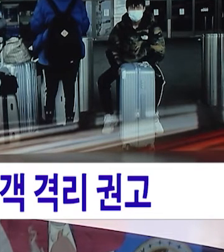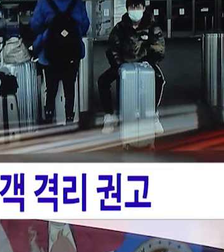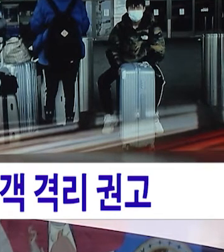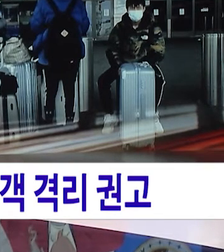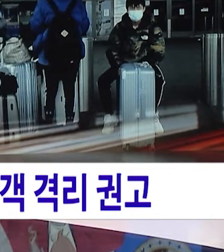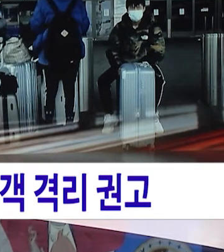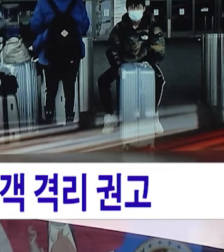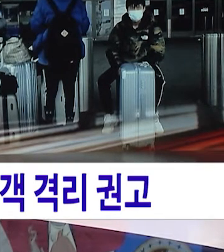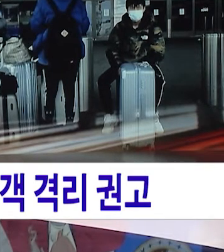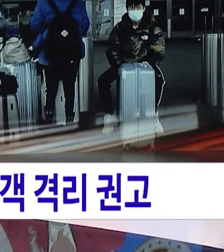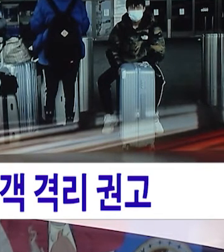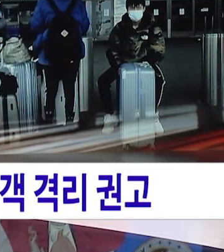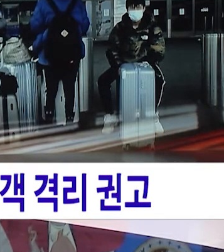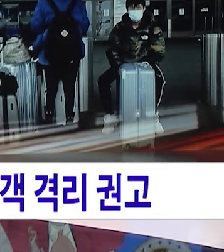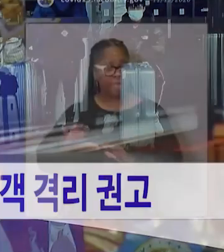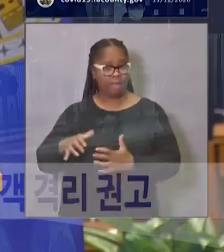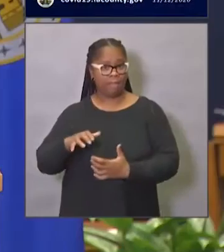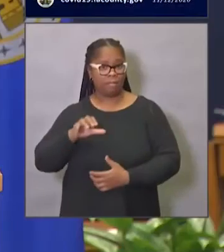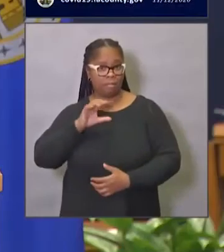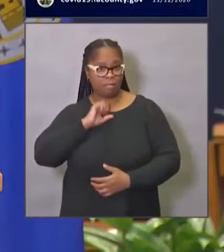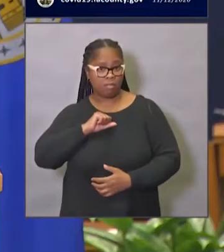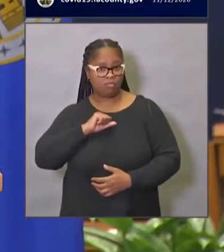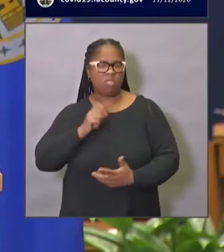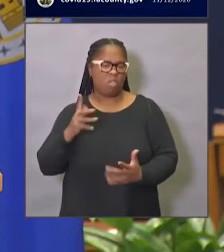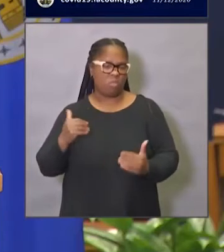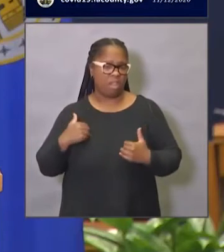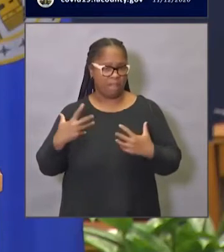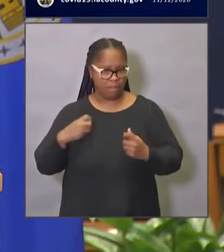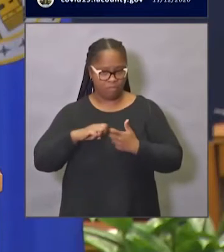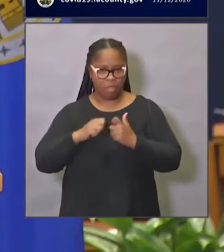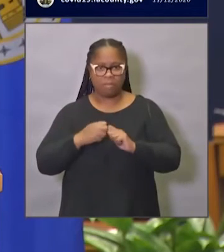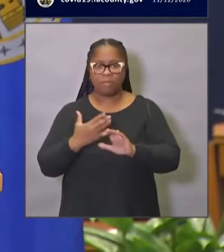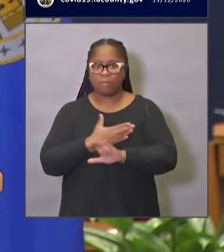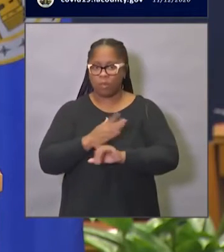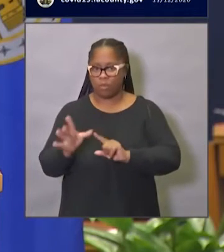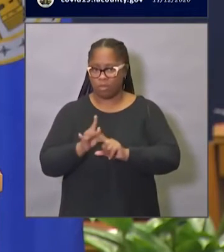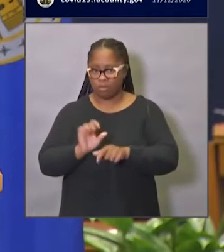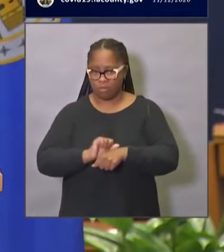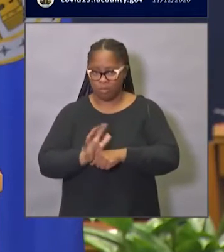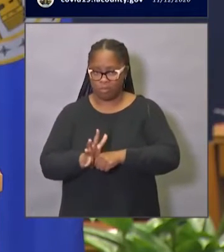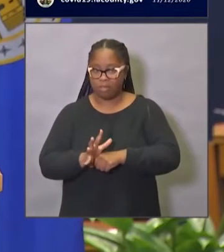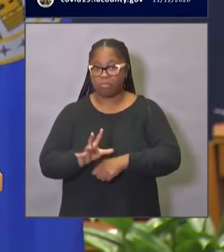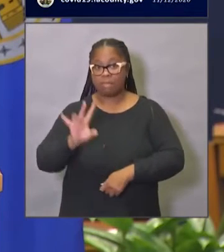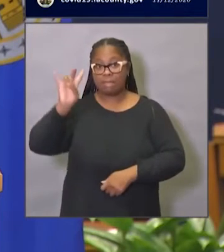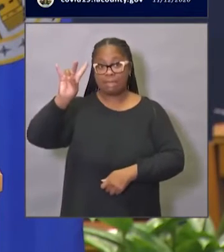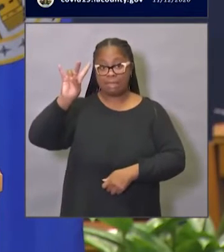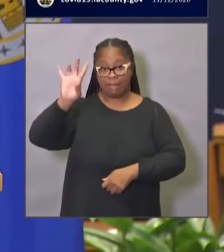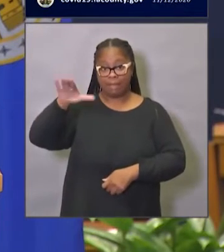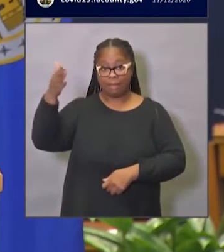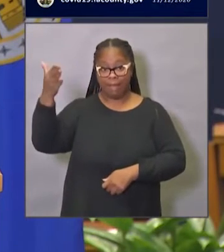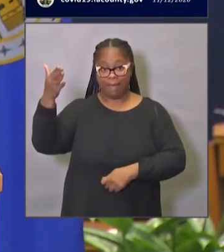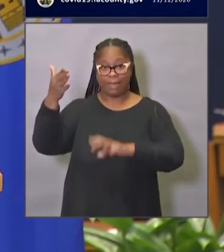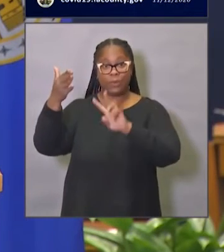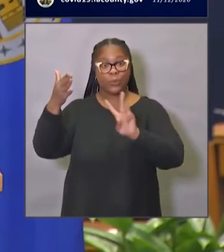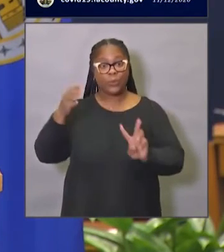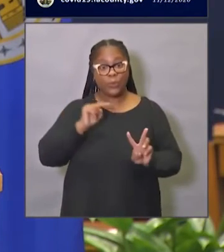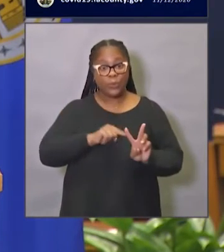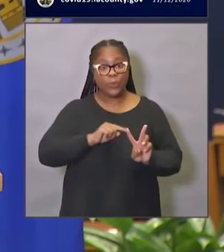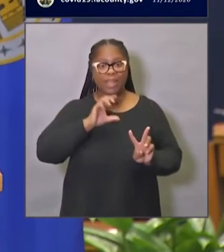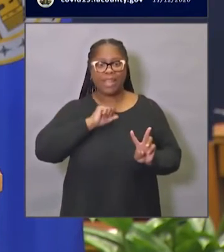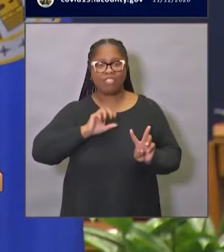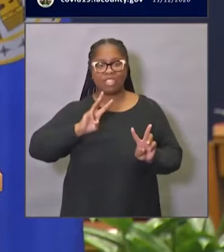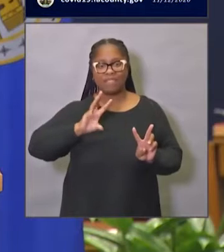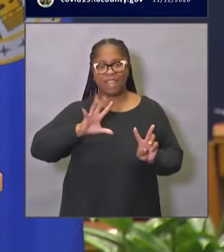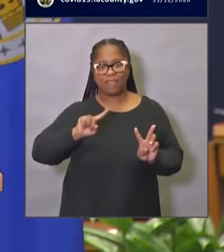최소 14일간 경리 할 것을 권고했습니다 la 카운티 포 건국의 이 같은 방침은 의무사항은 아니지만